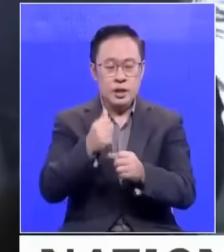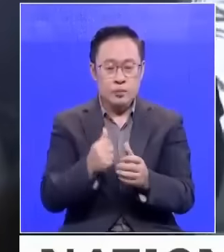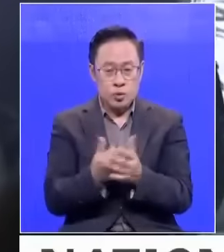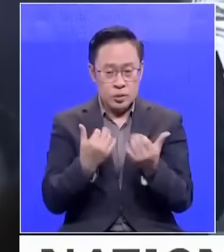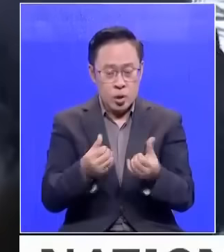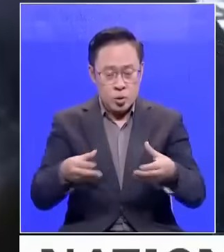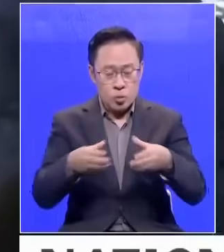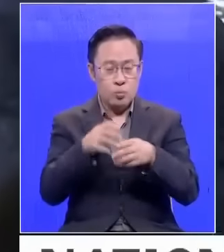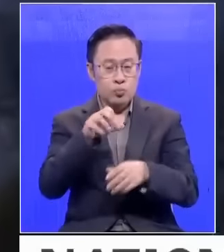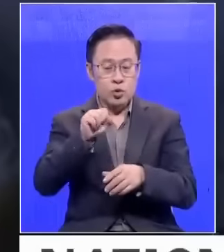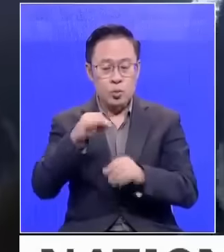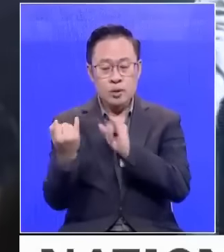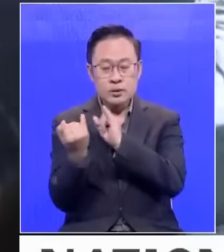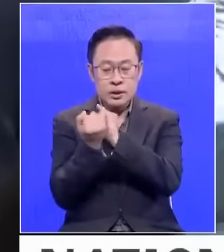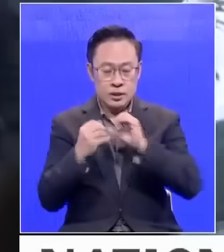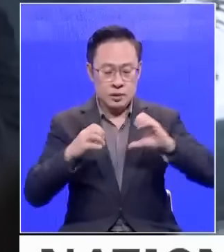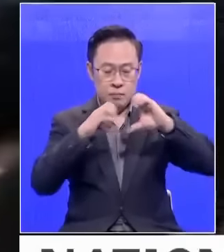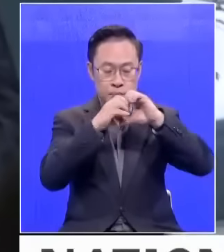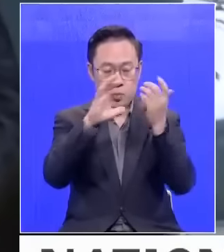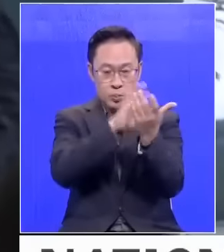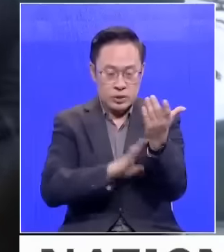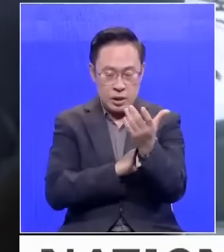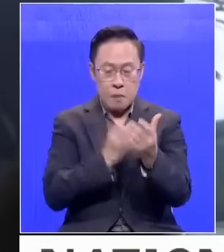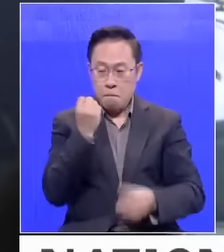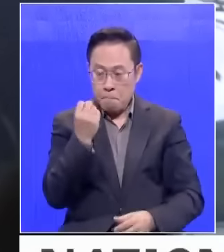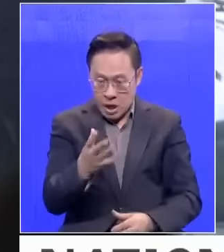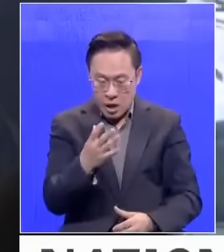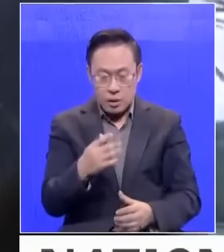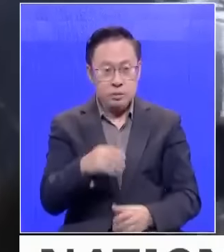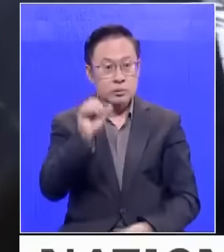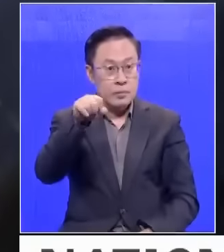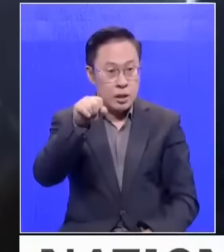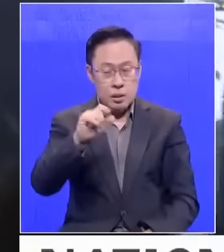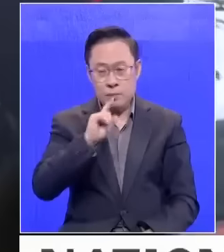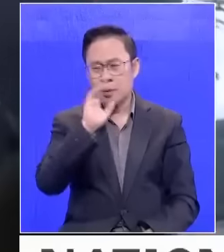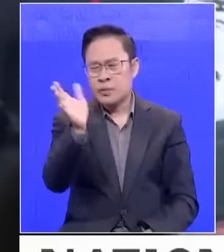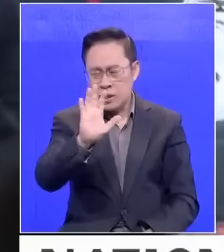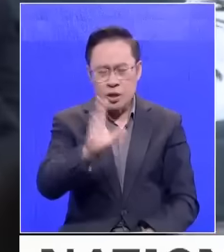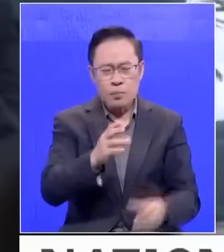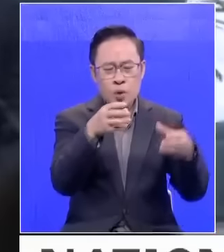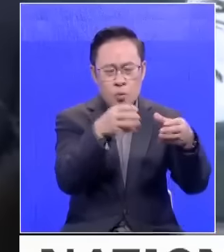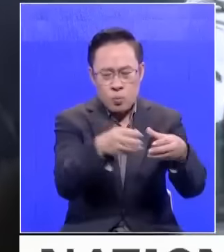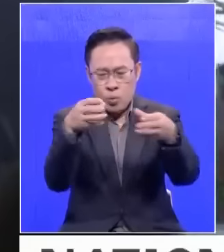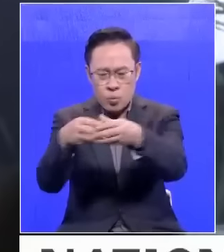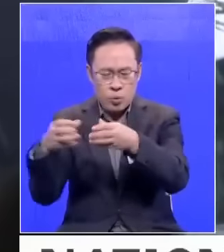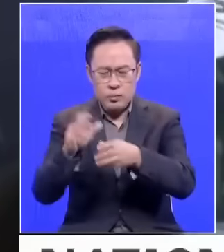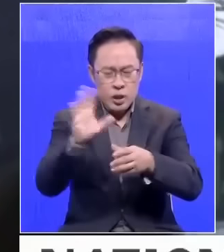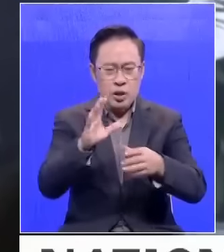ฒิสภาหรือเปล่าพลเอกเกรียงไกรก็บอกว่ามันมีความหลากหลายจะมองเป็นกลุ่มๆไม่ได้สว.